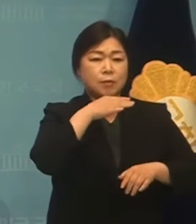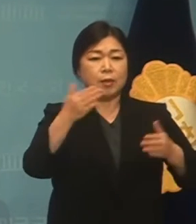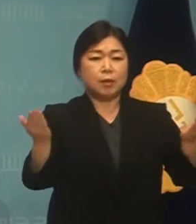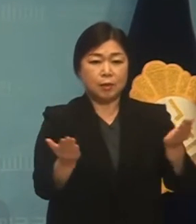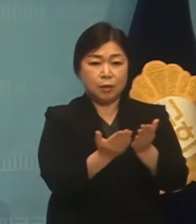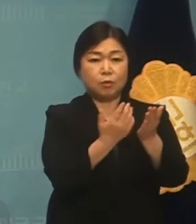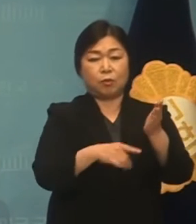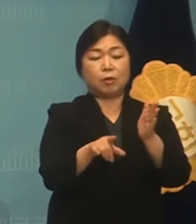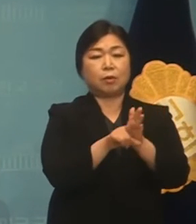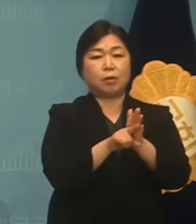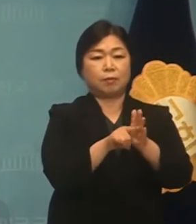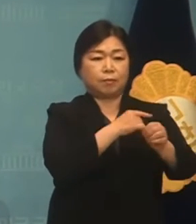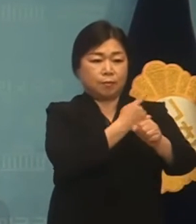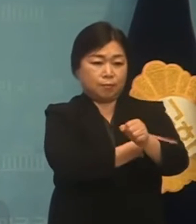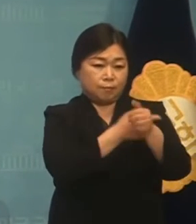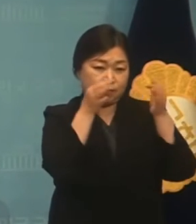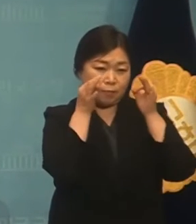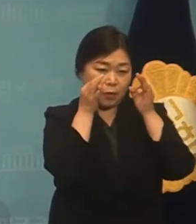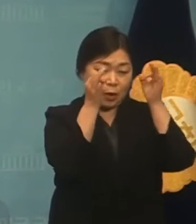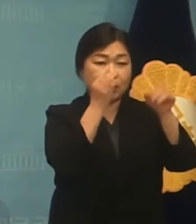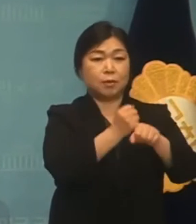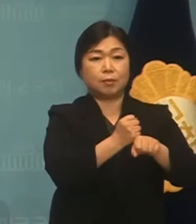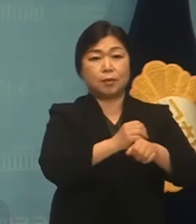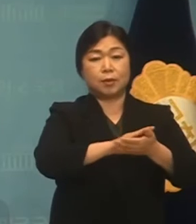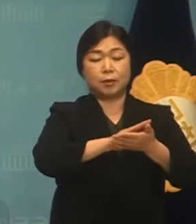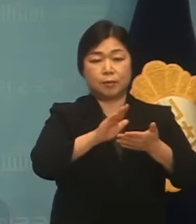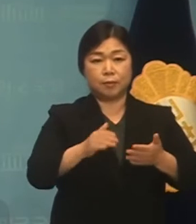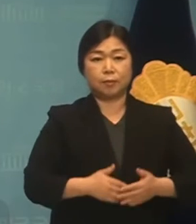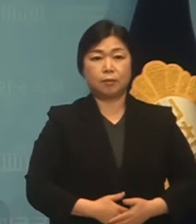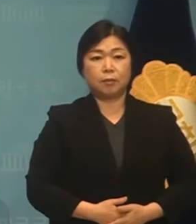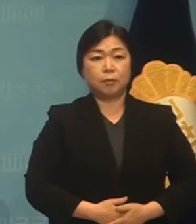현실화되도록 역량을 집중하겠습니다.